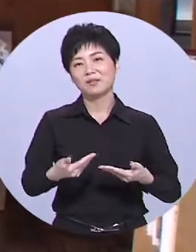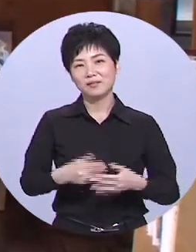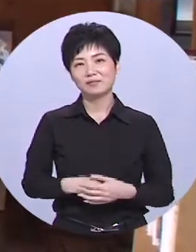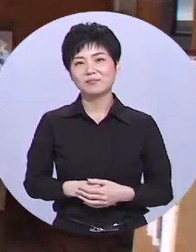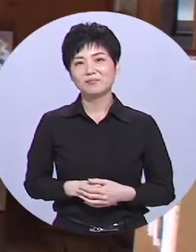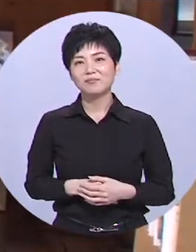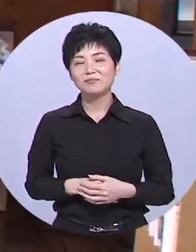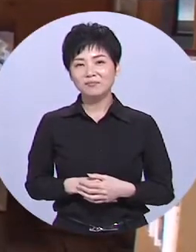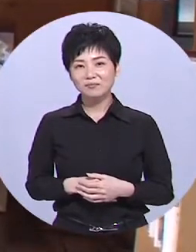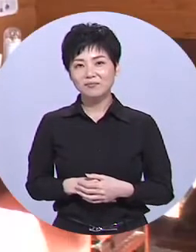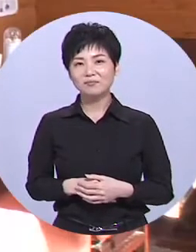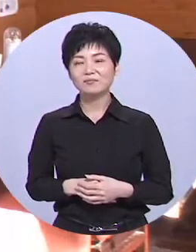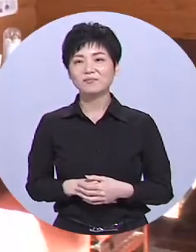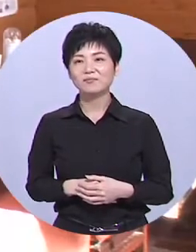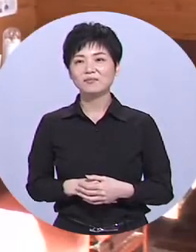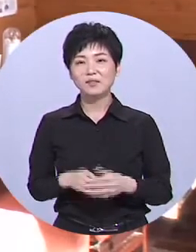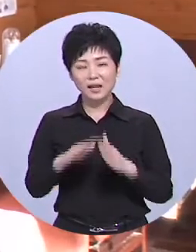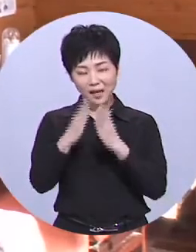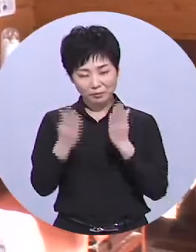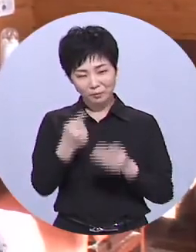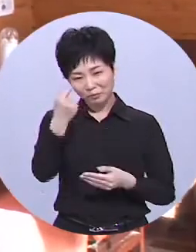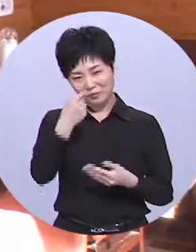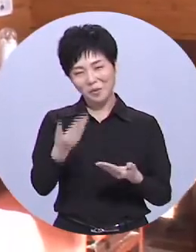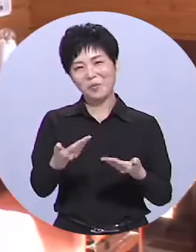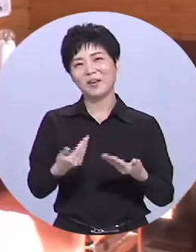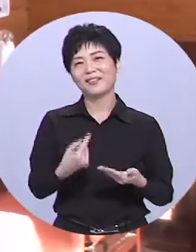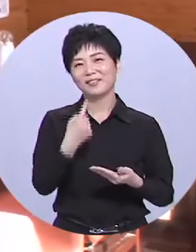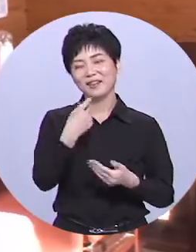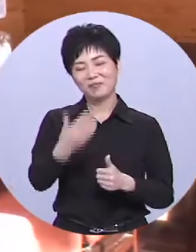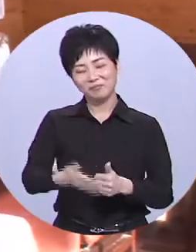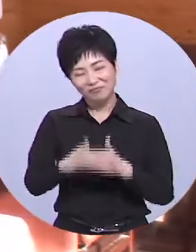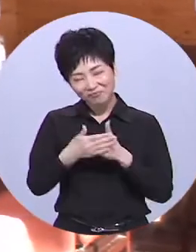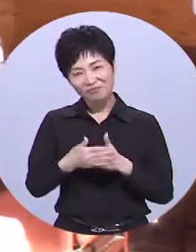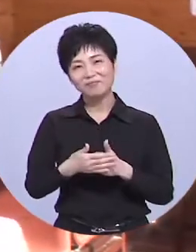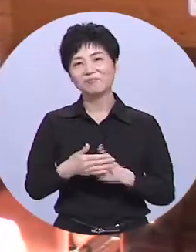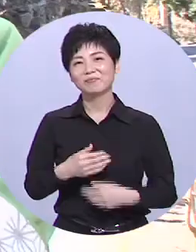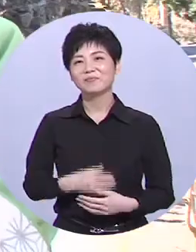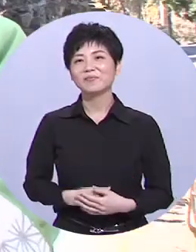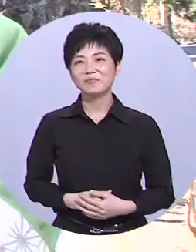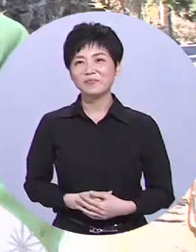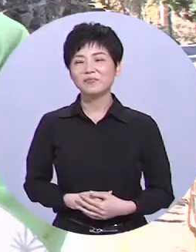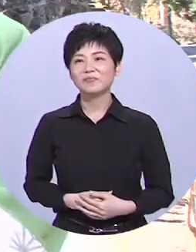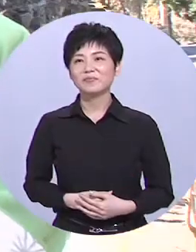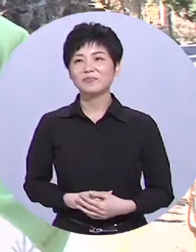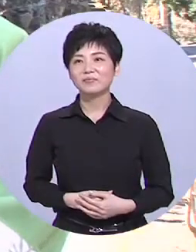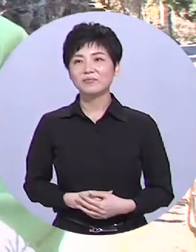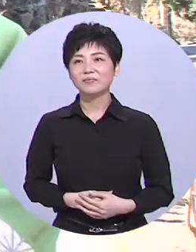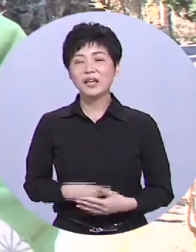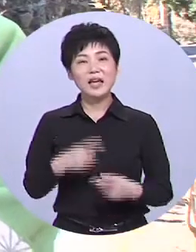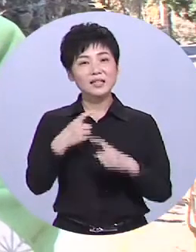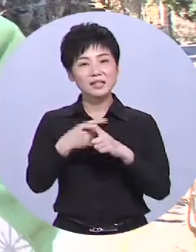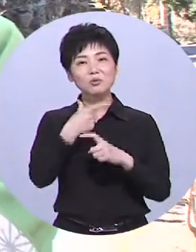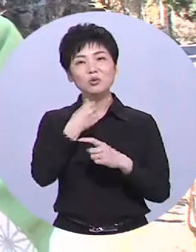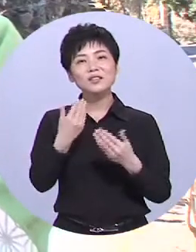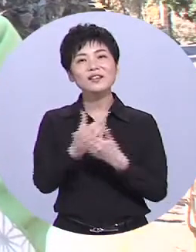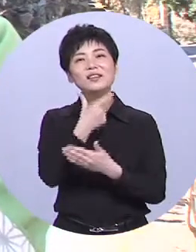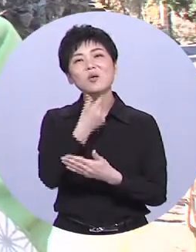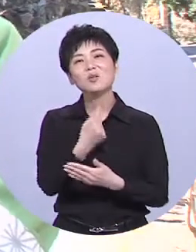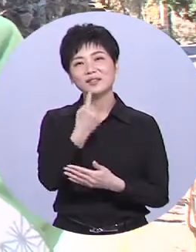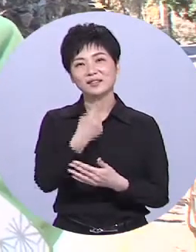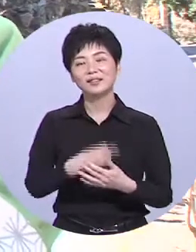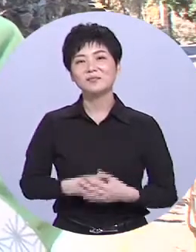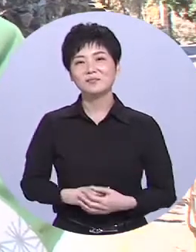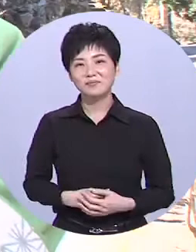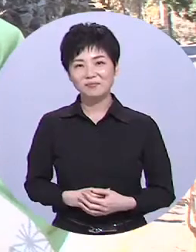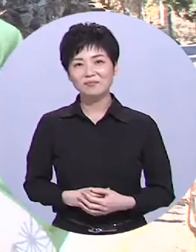らし方のすべてを教えてくれた空き家バンクの不動産屋さんかな。 嫌いになってほしくないんですよ、秩父を。だから